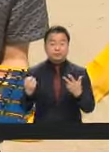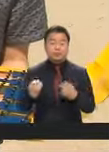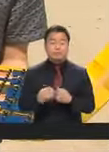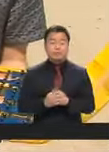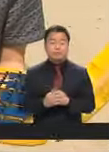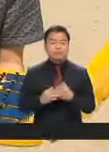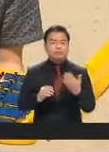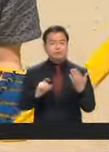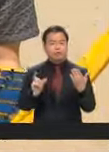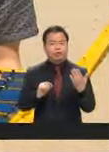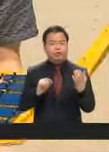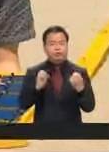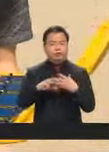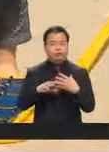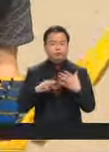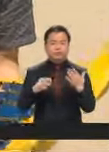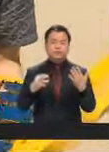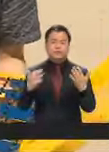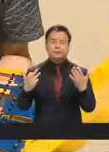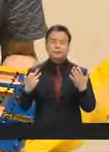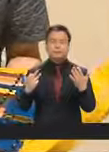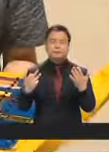9월. 18일.